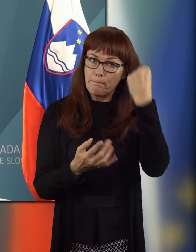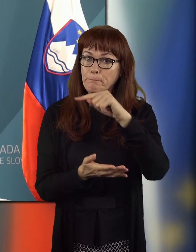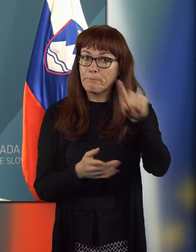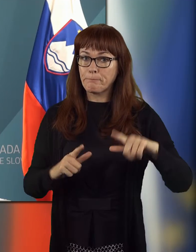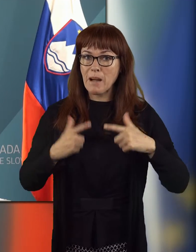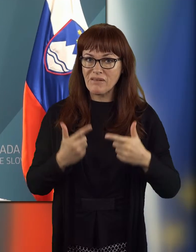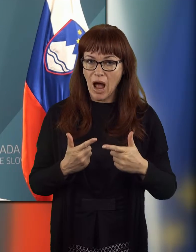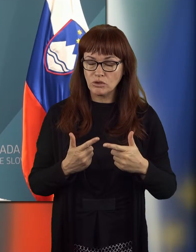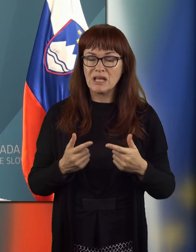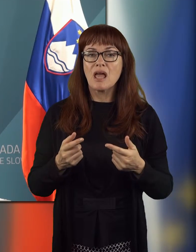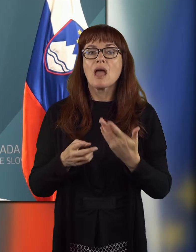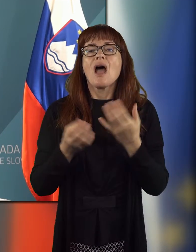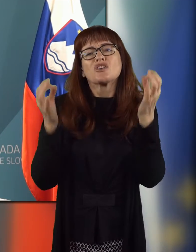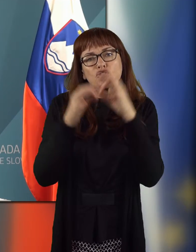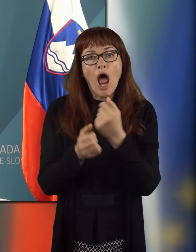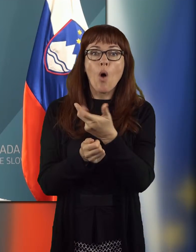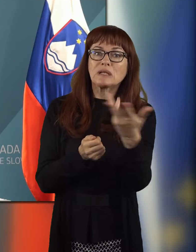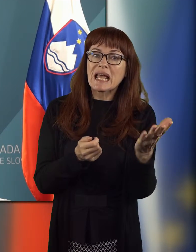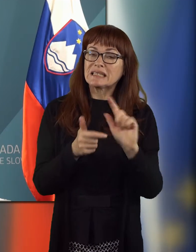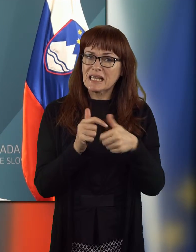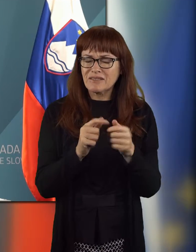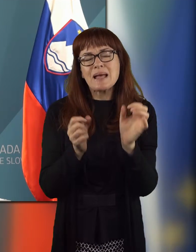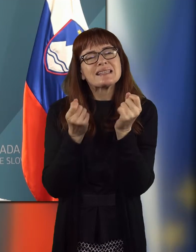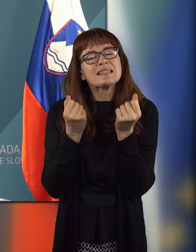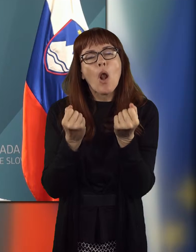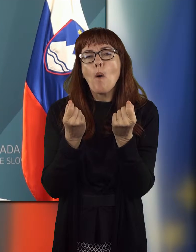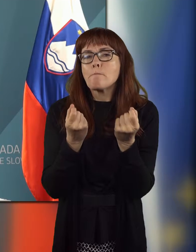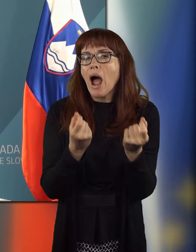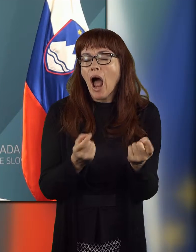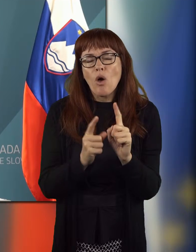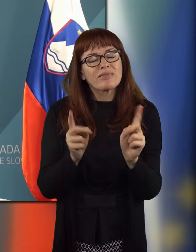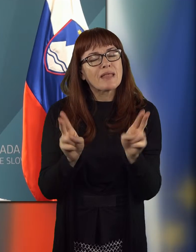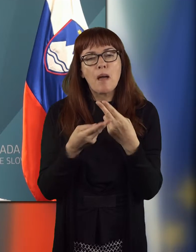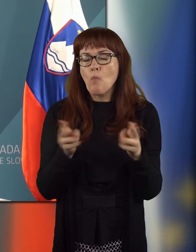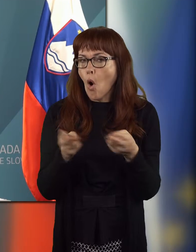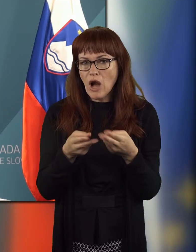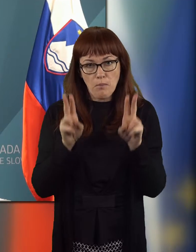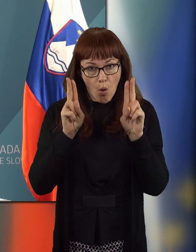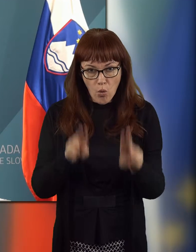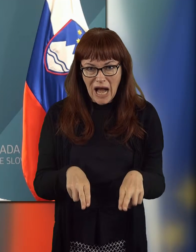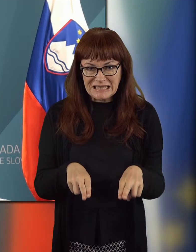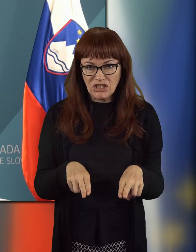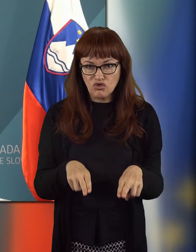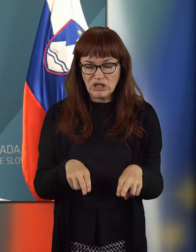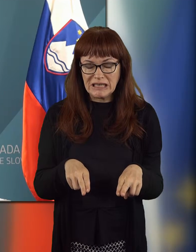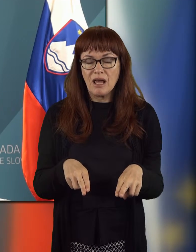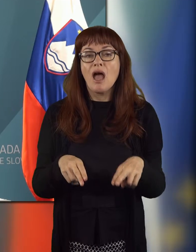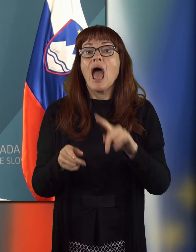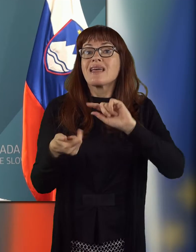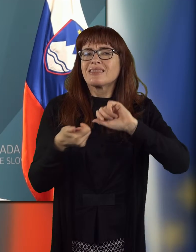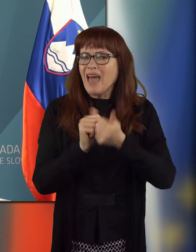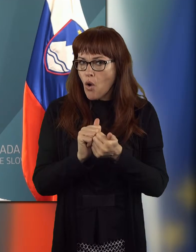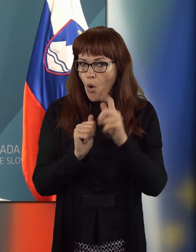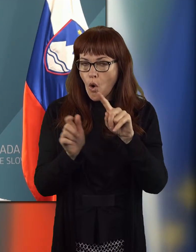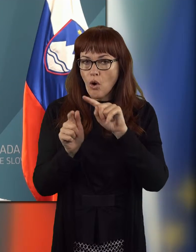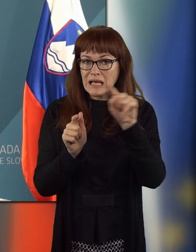izrazili prebivalci. Žal nekaterih stvari, ampak teh je zelo malo, ne moremo uresničiti. Bomo pa takoj, ko